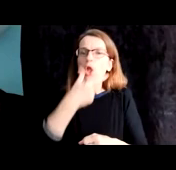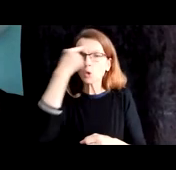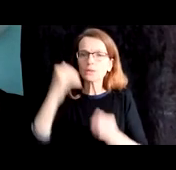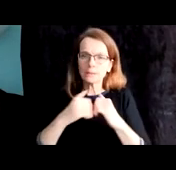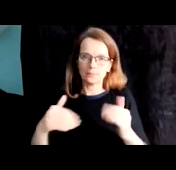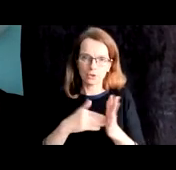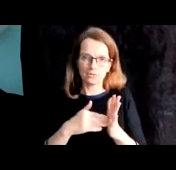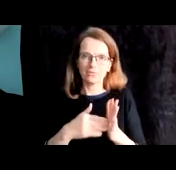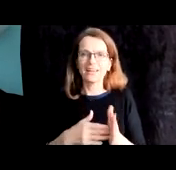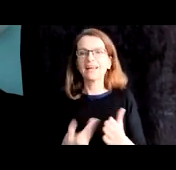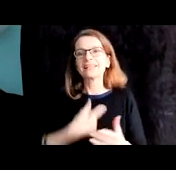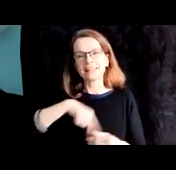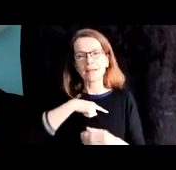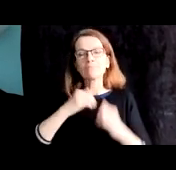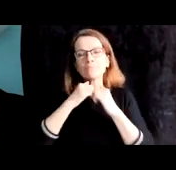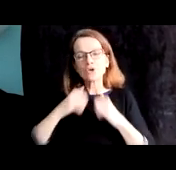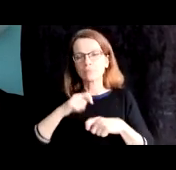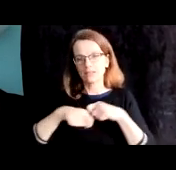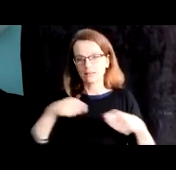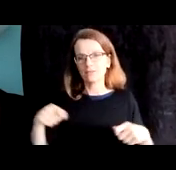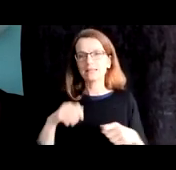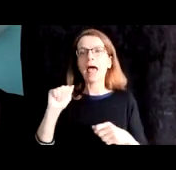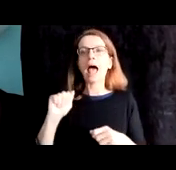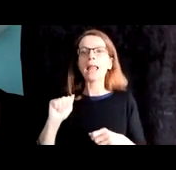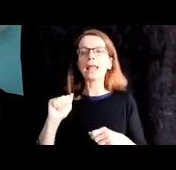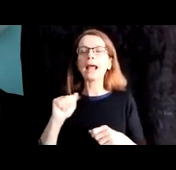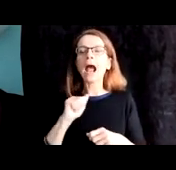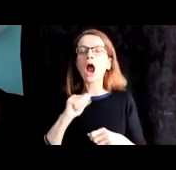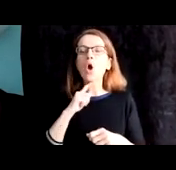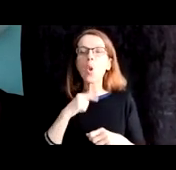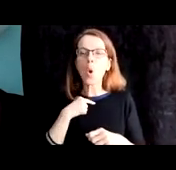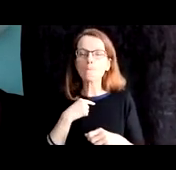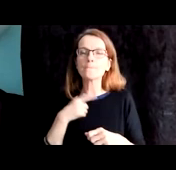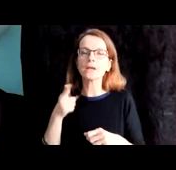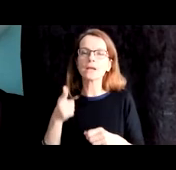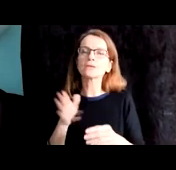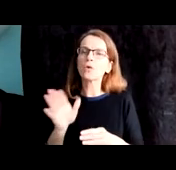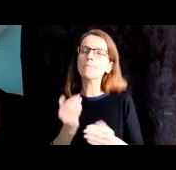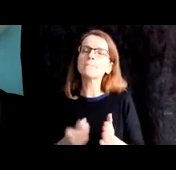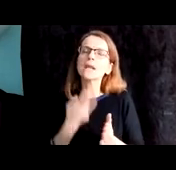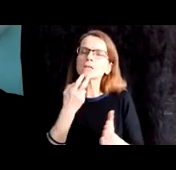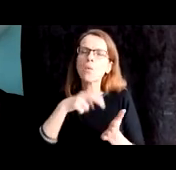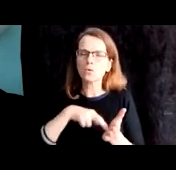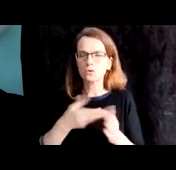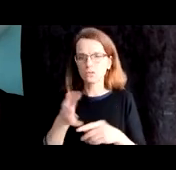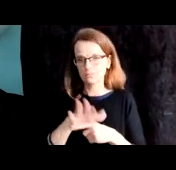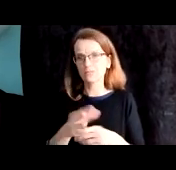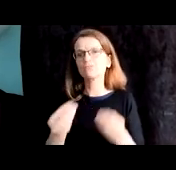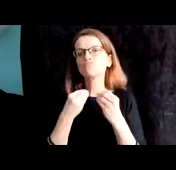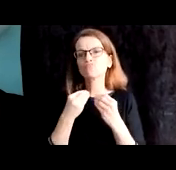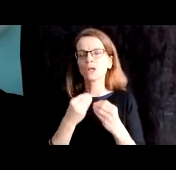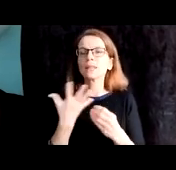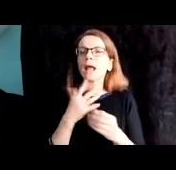še posebno zavezala Alenka Golob, ki je srčno želela pred svojo prezgodno smrtjo nekaj premakniti v smeri inkluzivne